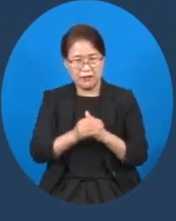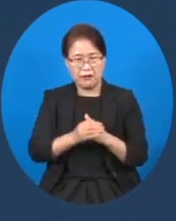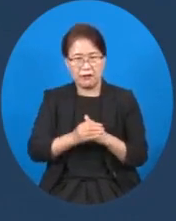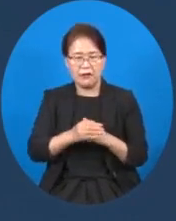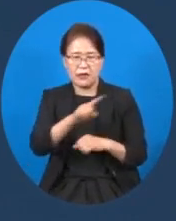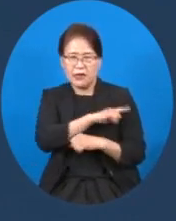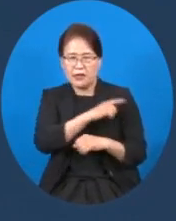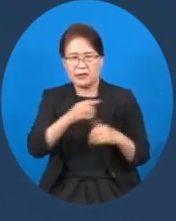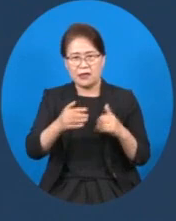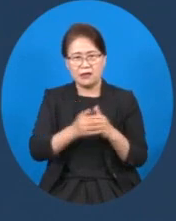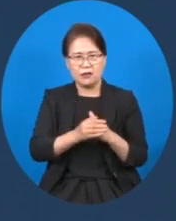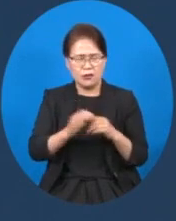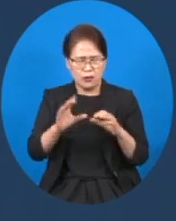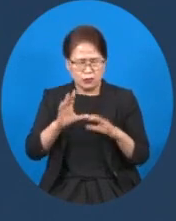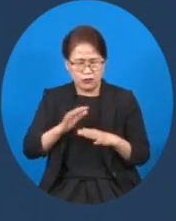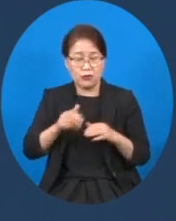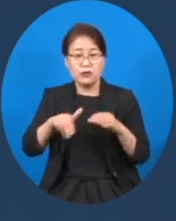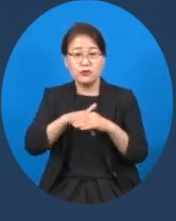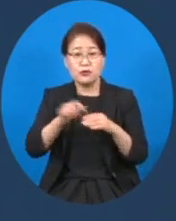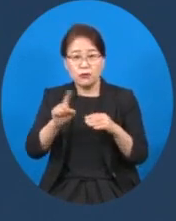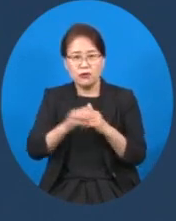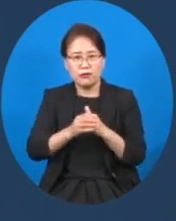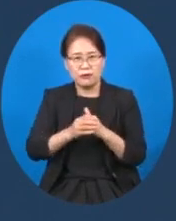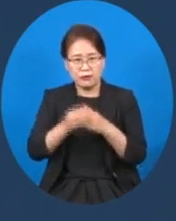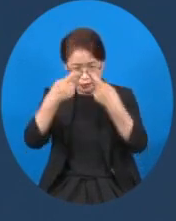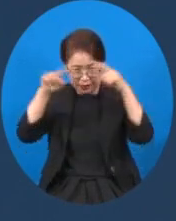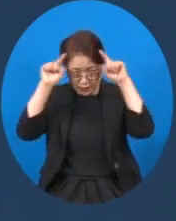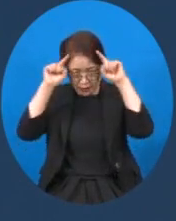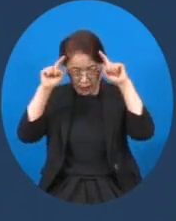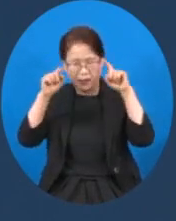이상하게 대학교만 들어가게 되면 얘들이 하나님을 떠난다는 거 아니겠어요?